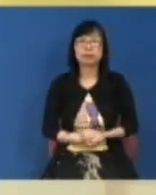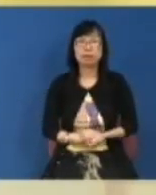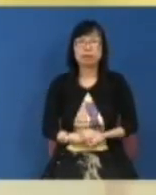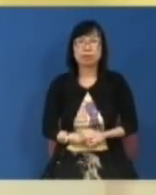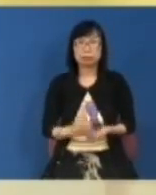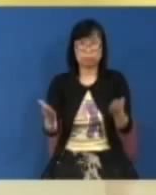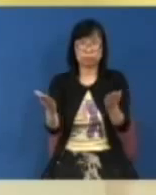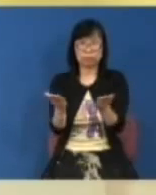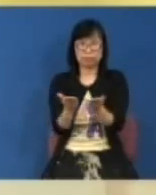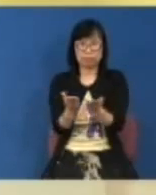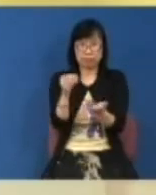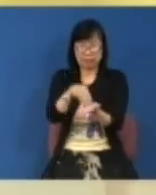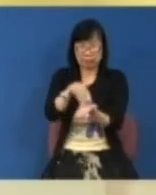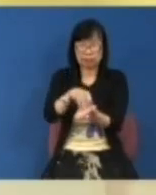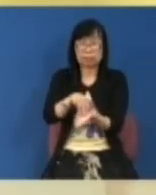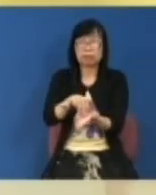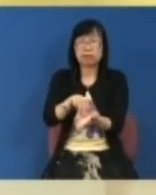謂